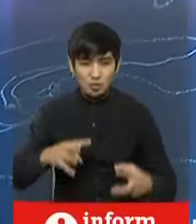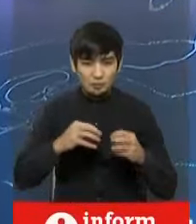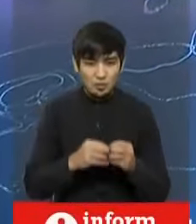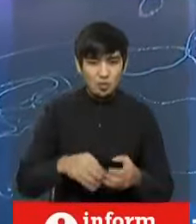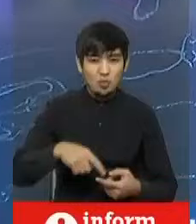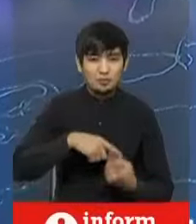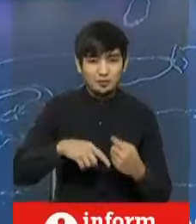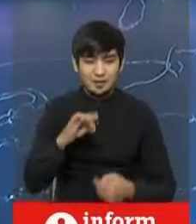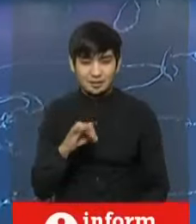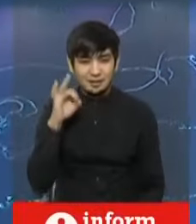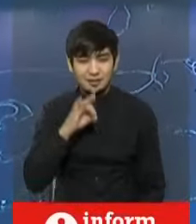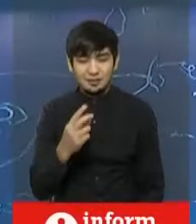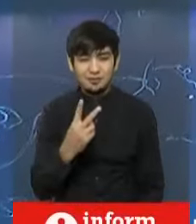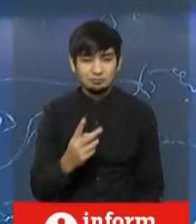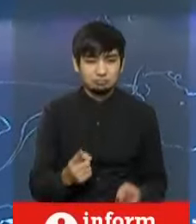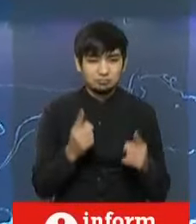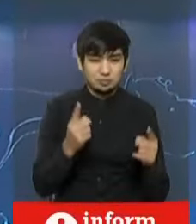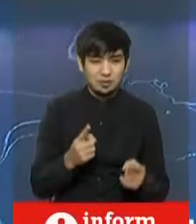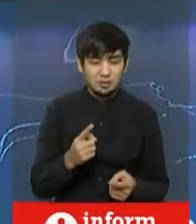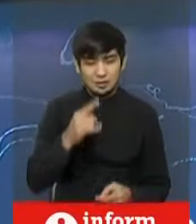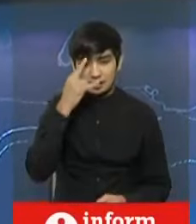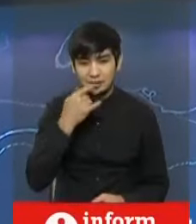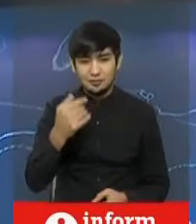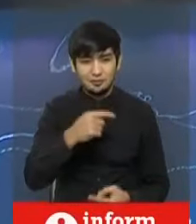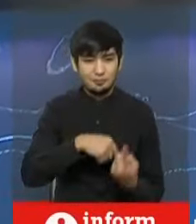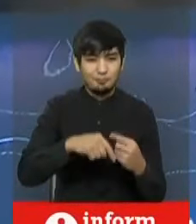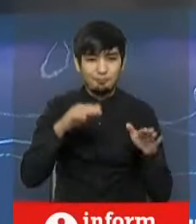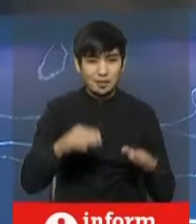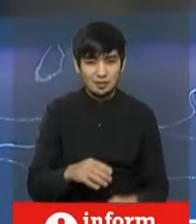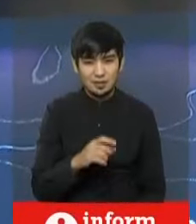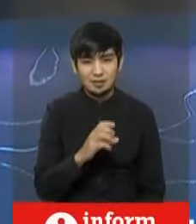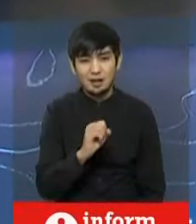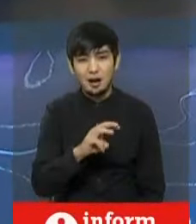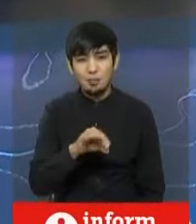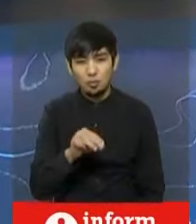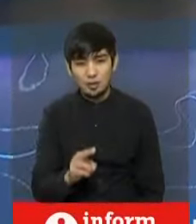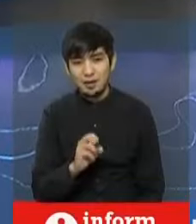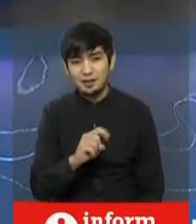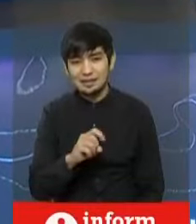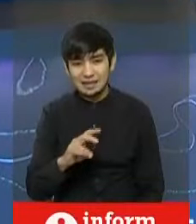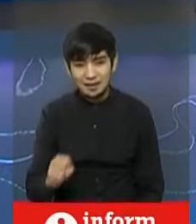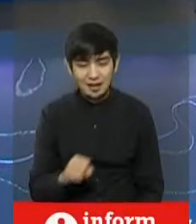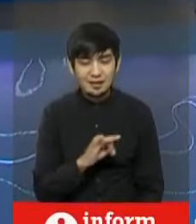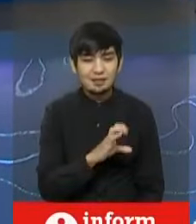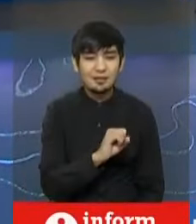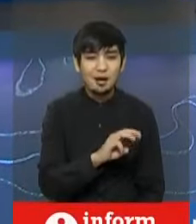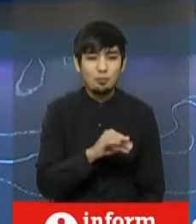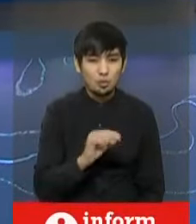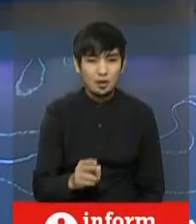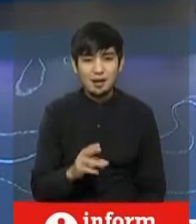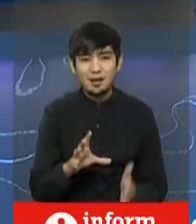представляет интересы двух крупнейших казахстанских энергетических холдингов – «Самрук-Казына» и «Самрук-Энерго», которым принадлежит